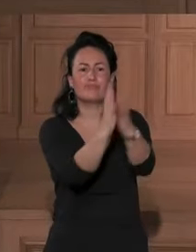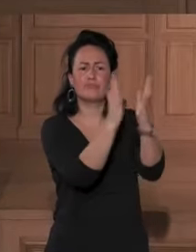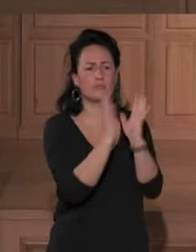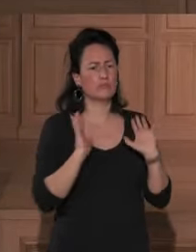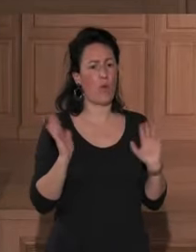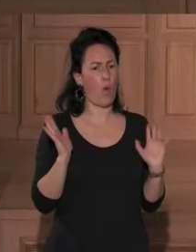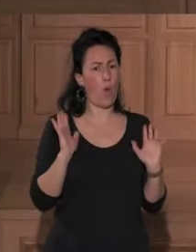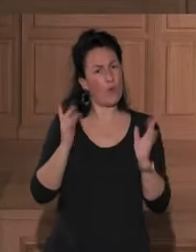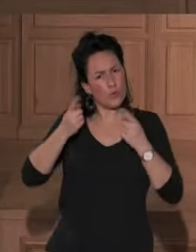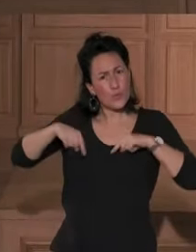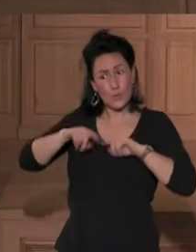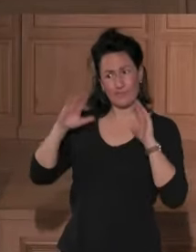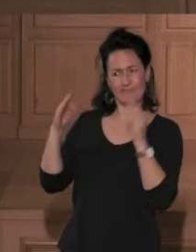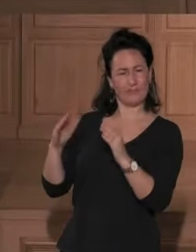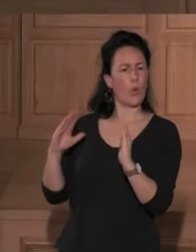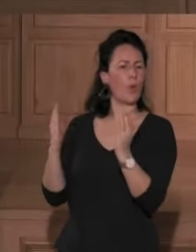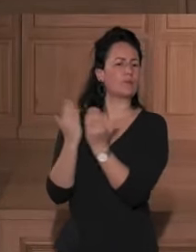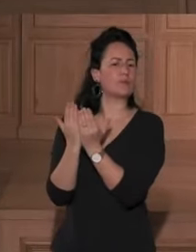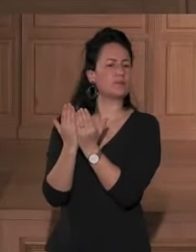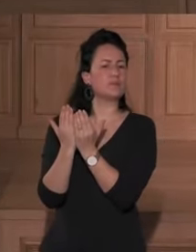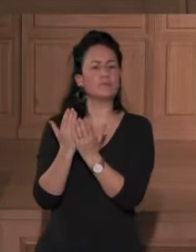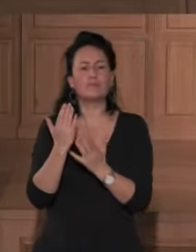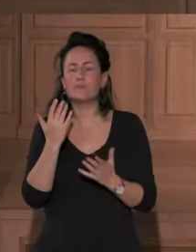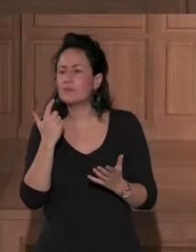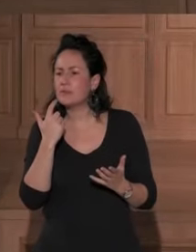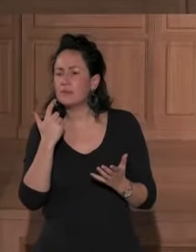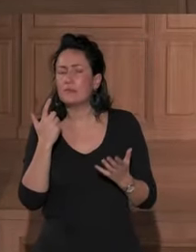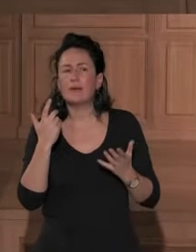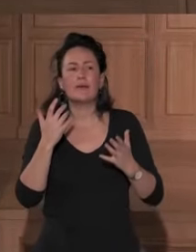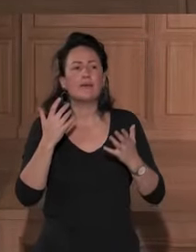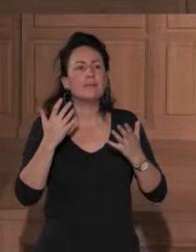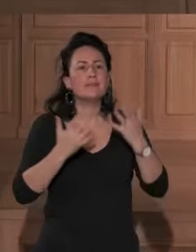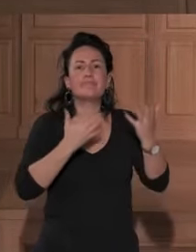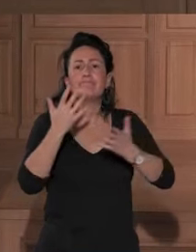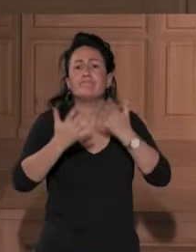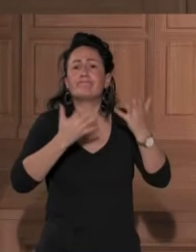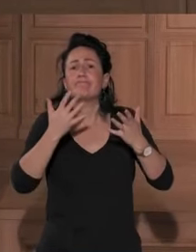tout dans le même... voilà. Nous, les frontières, les trucs, les cils, les pays...